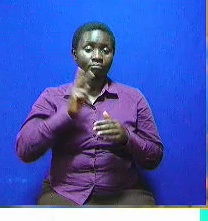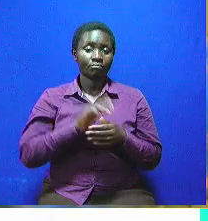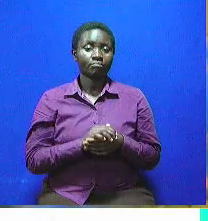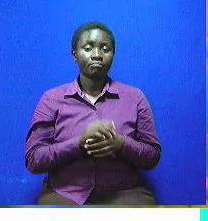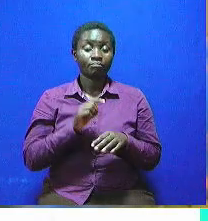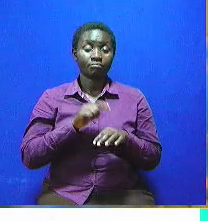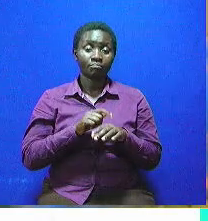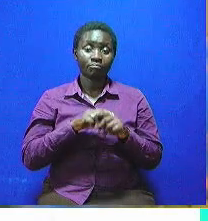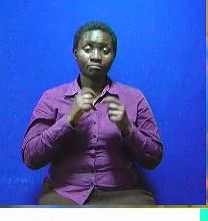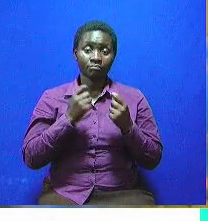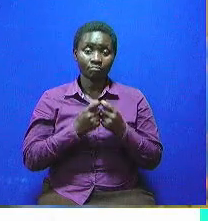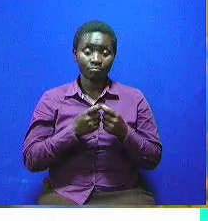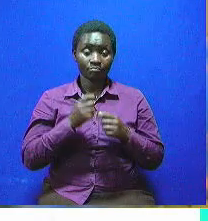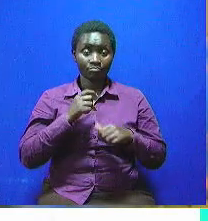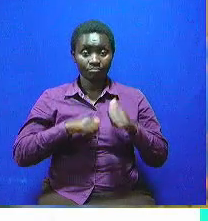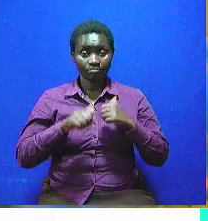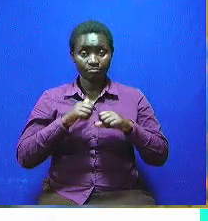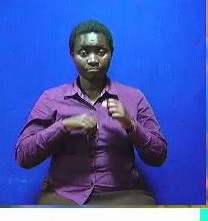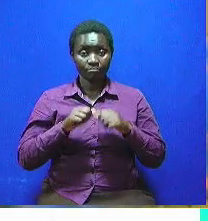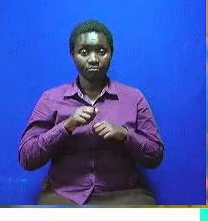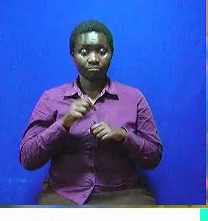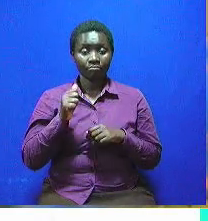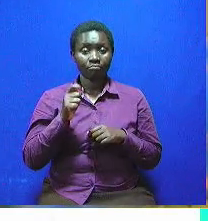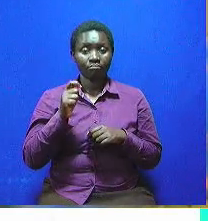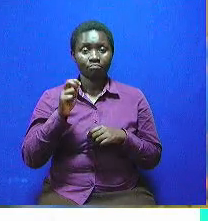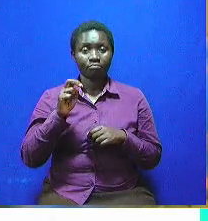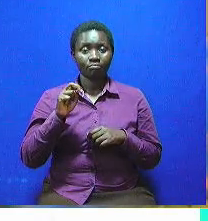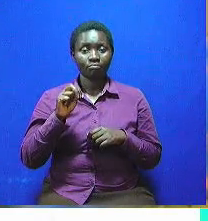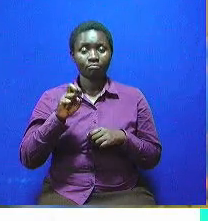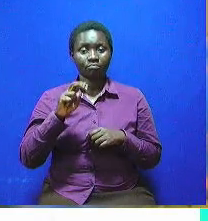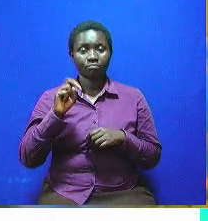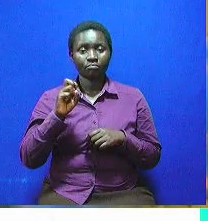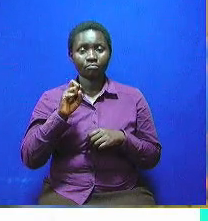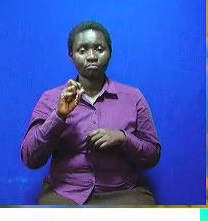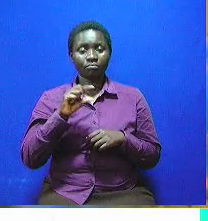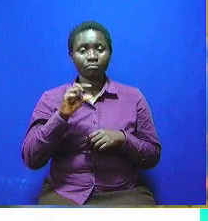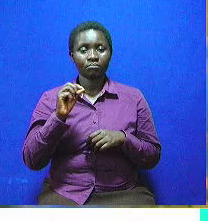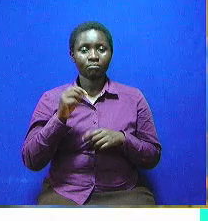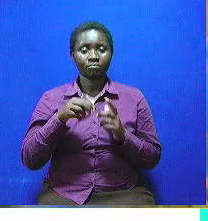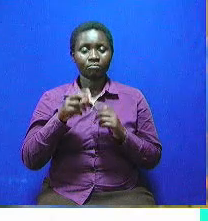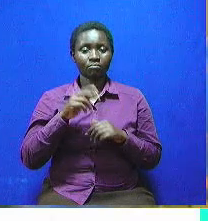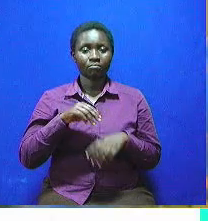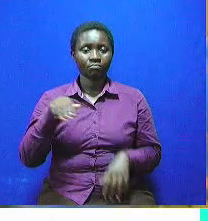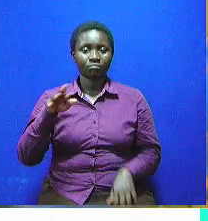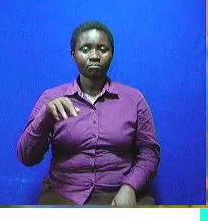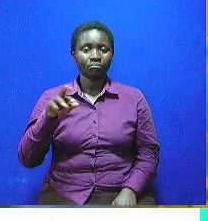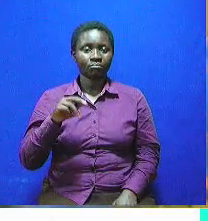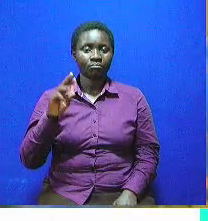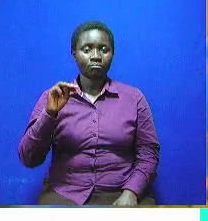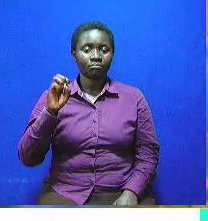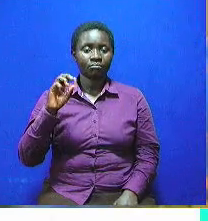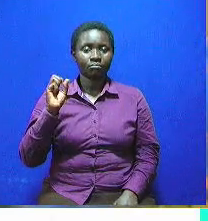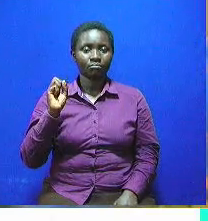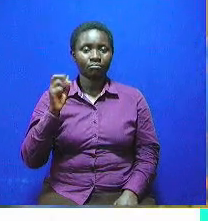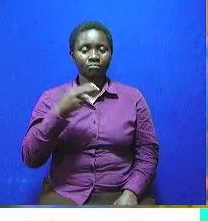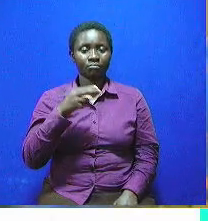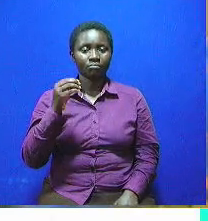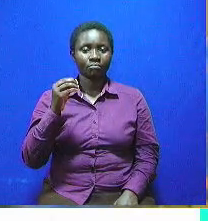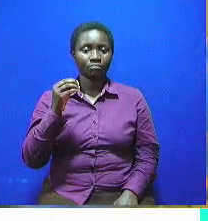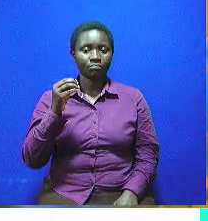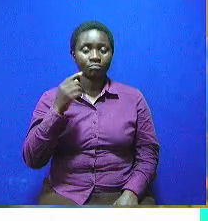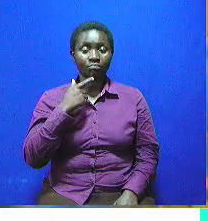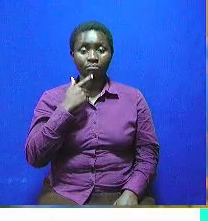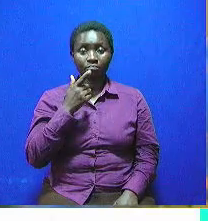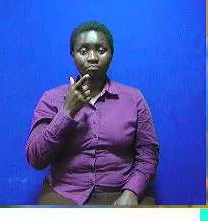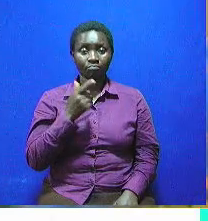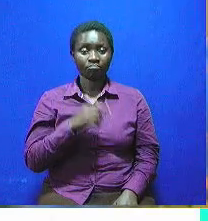sori kwa ase eskuri ya Cardinal Otunga Mosocho ego toka ase nsemo ya Mosocho South County na wanyewe kwa waba